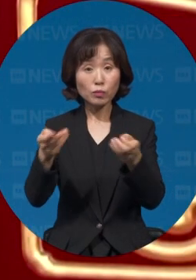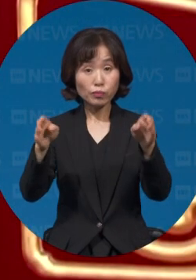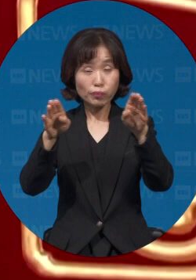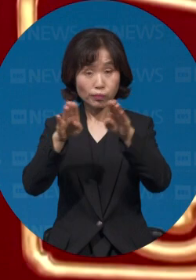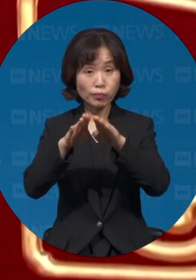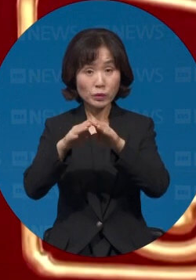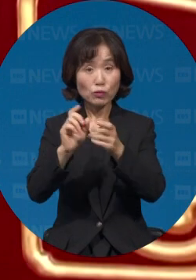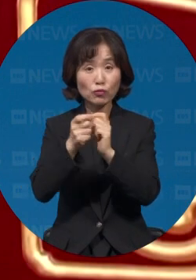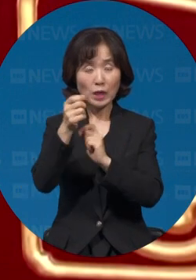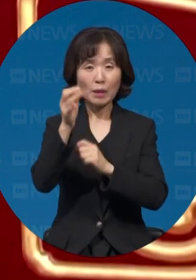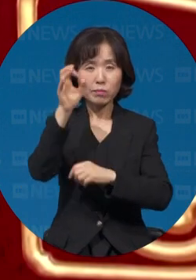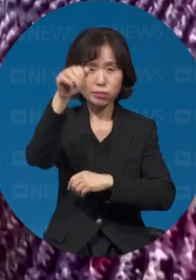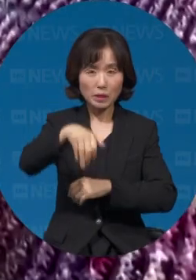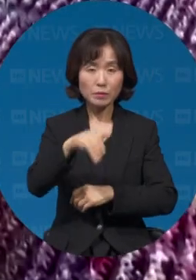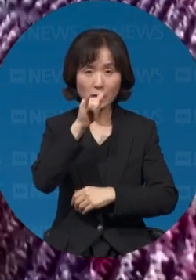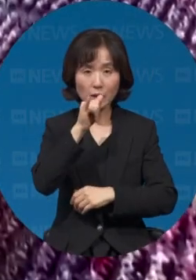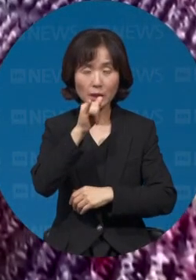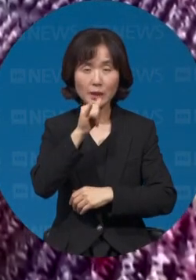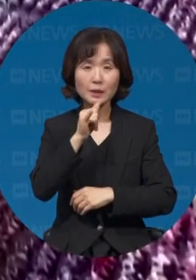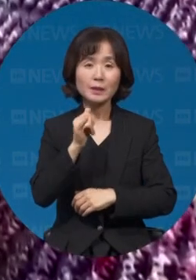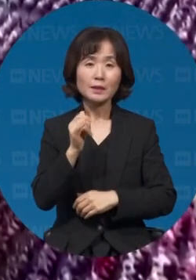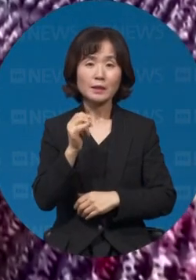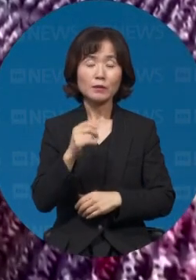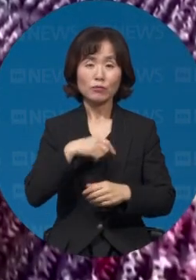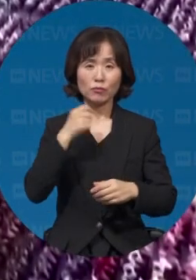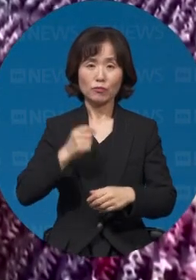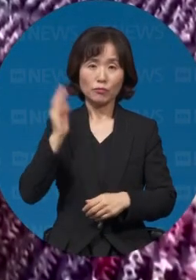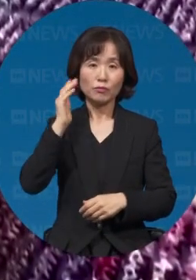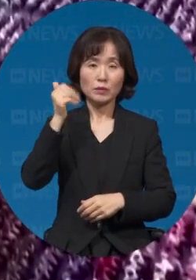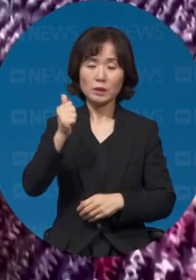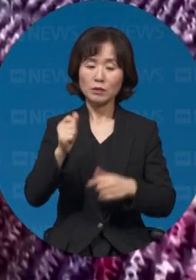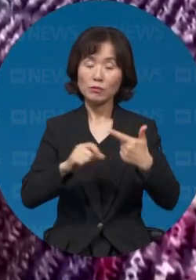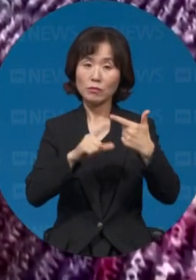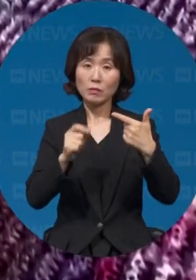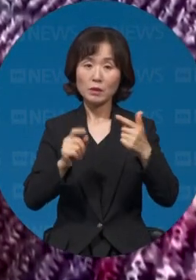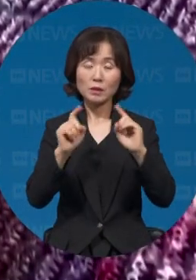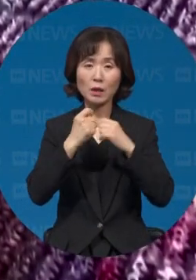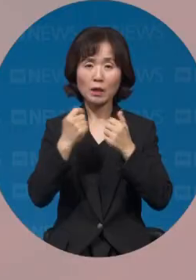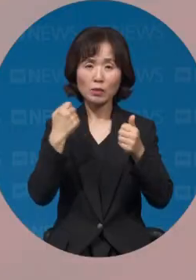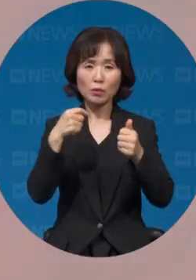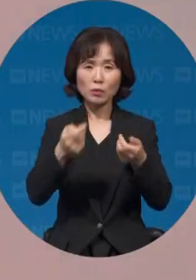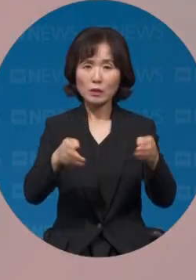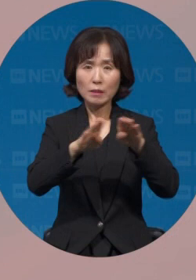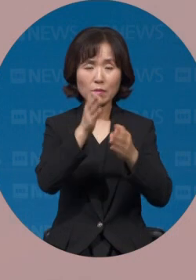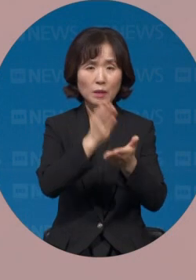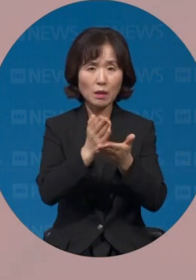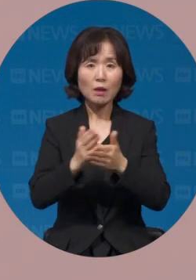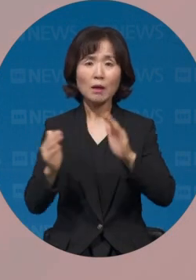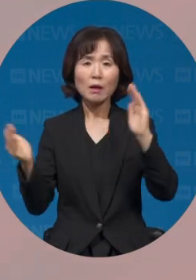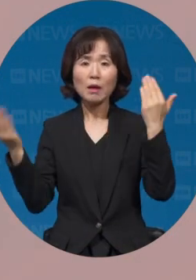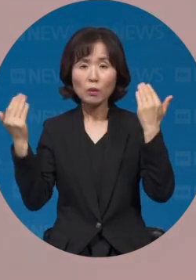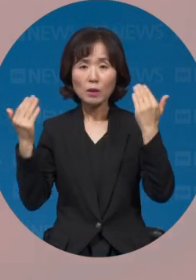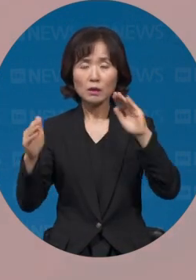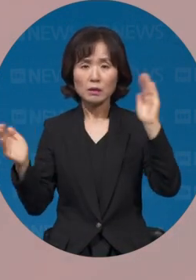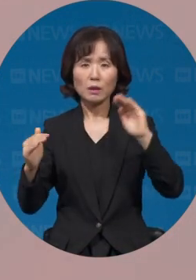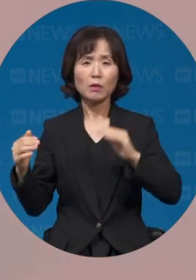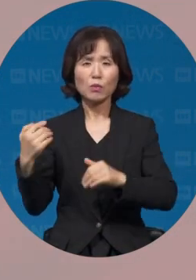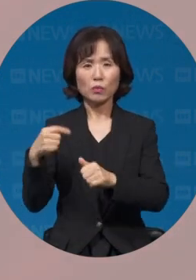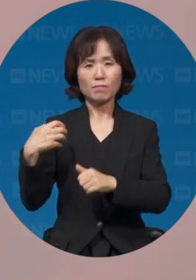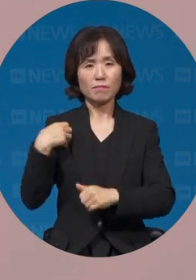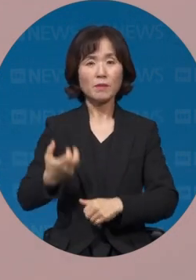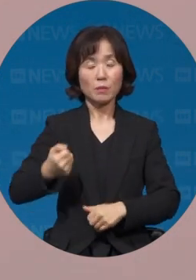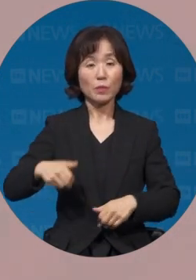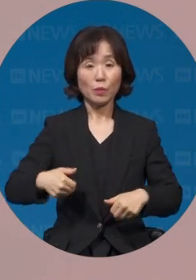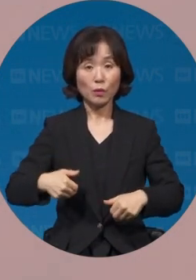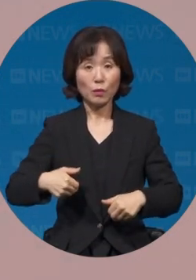로이터는 시진핑 중국 국가주석이 지난 6월 사교육기관이 아닌 학교가 학생들의 교육을 책임져야 한다라고